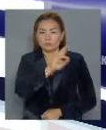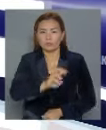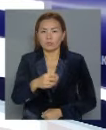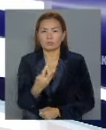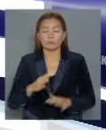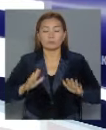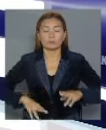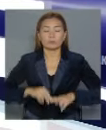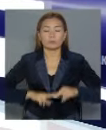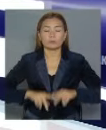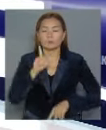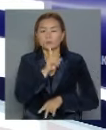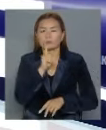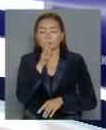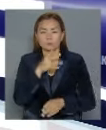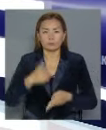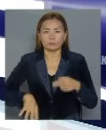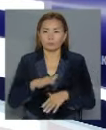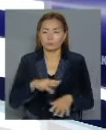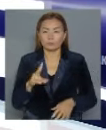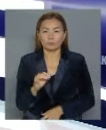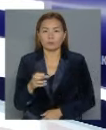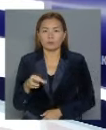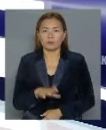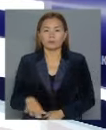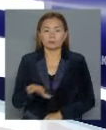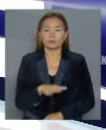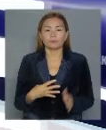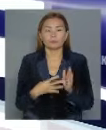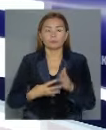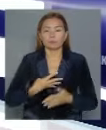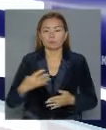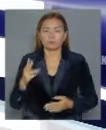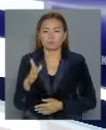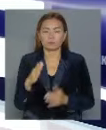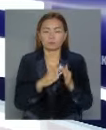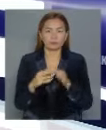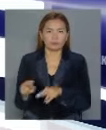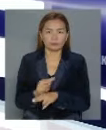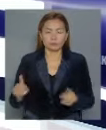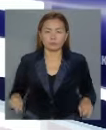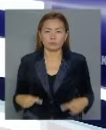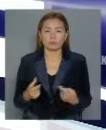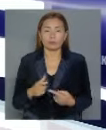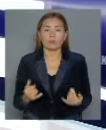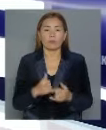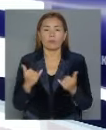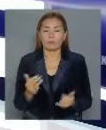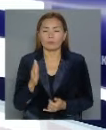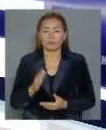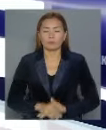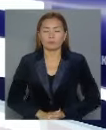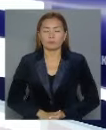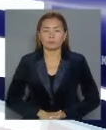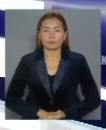орнына, құрылысы уақытында аяқталмаған Нұрсая ықшам ауданындағы 9 қабатты пәтер үйлерді тез арада тұрғындарға тапсыруды қолға